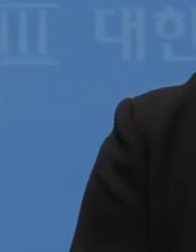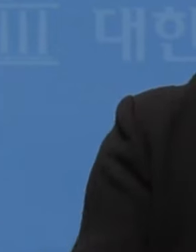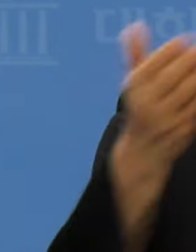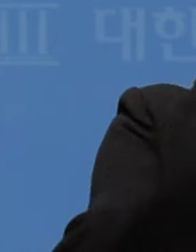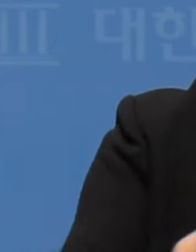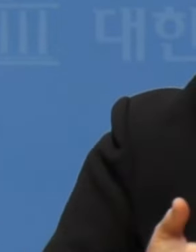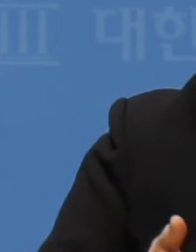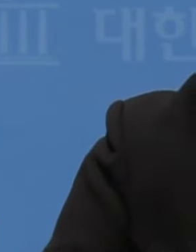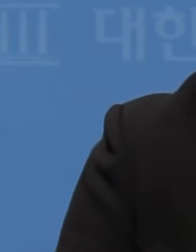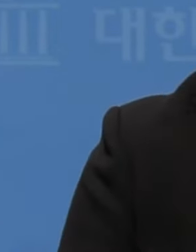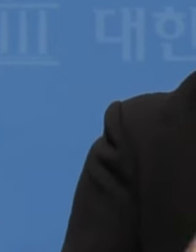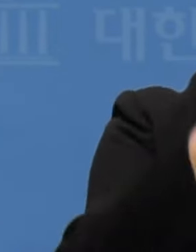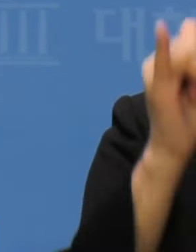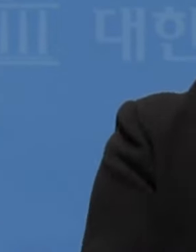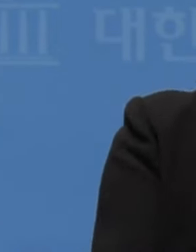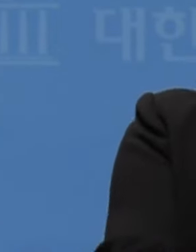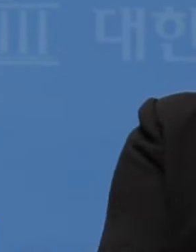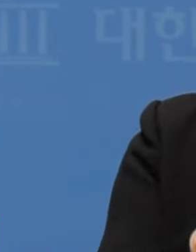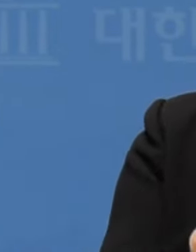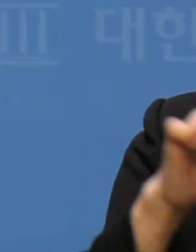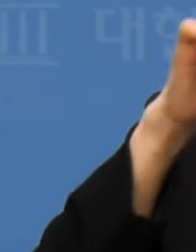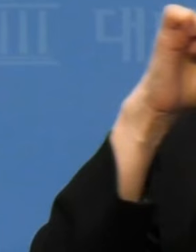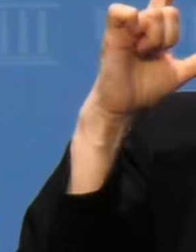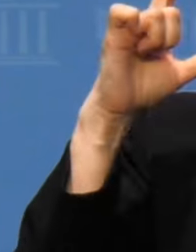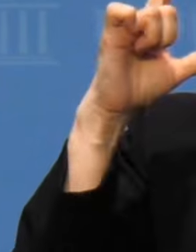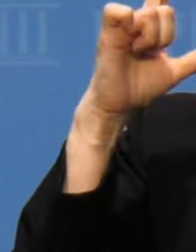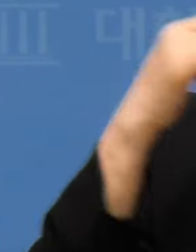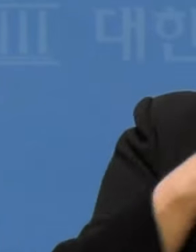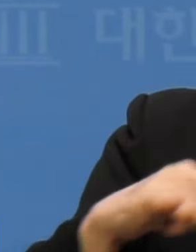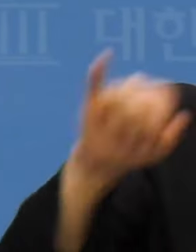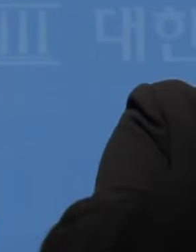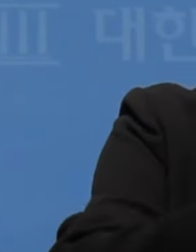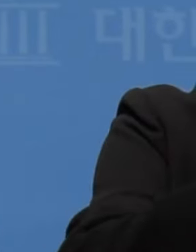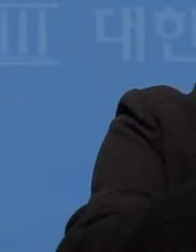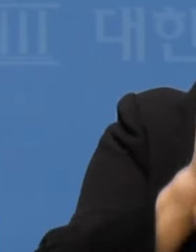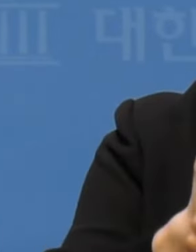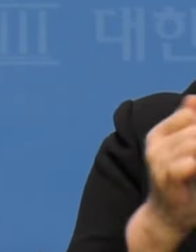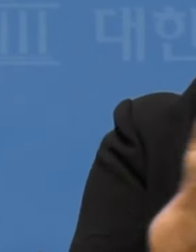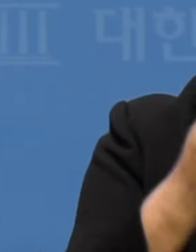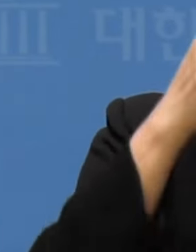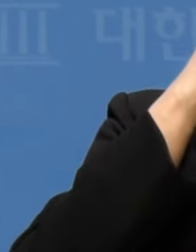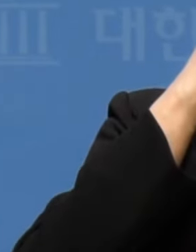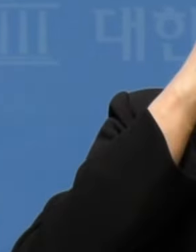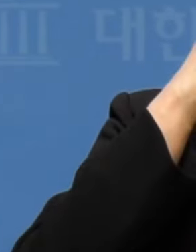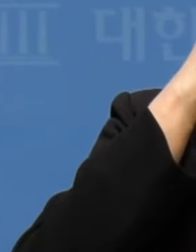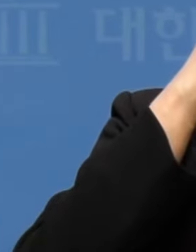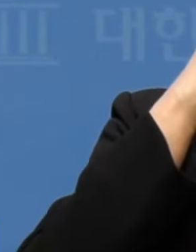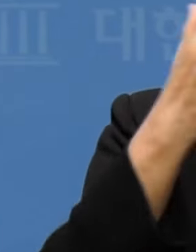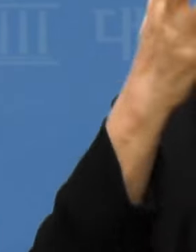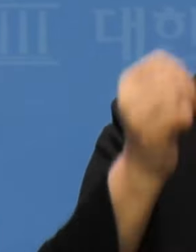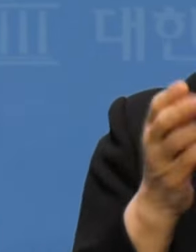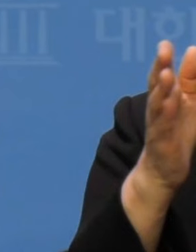여러분, 사회적 거리두기와 마스크 쓰기가 바이러스 전염을 막을 수 없다고 얼마나